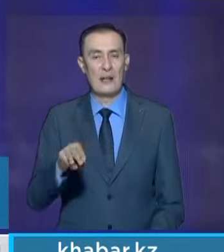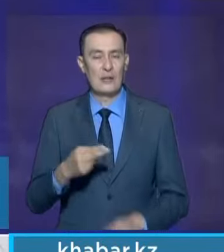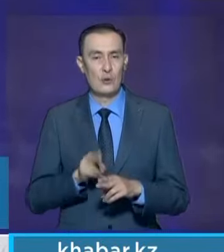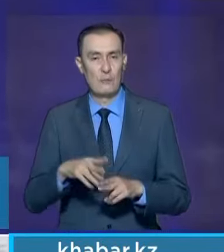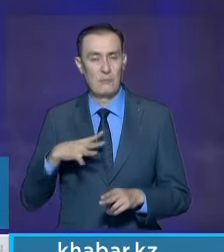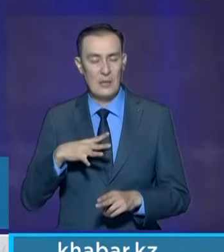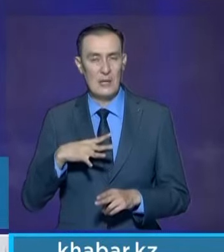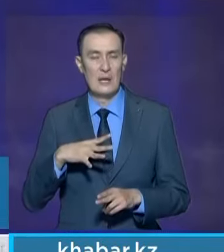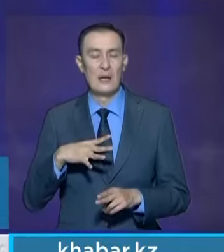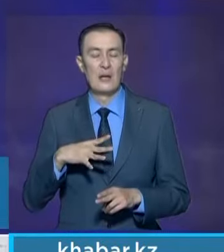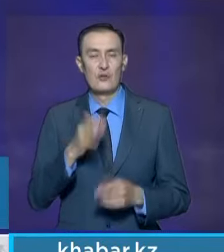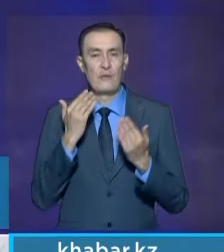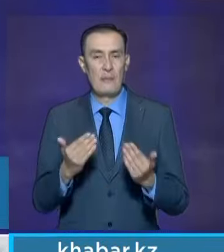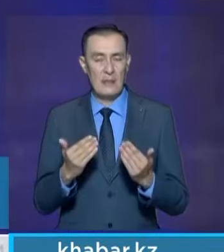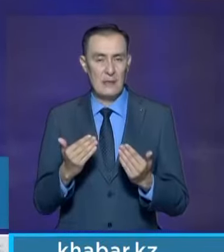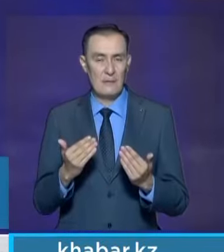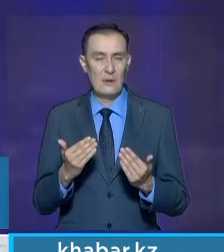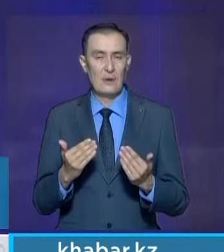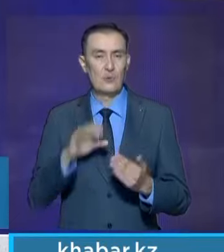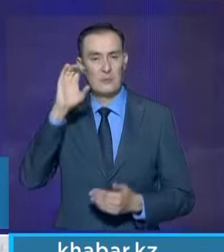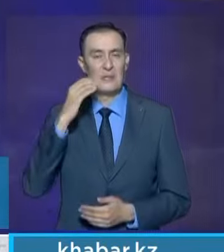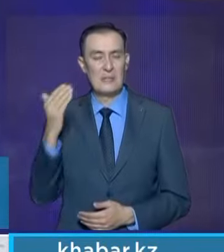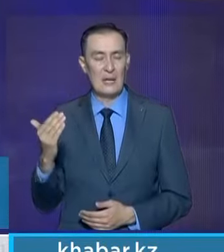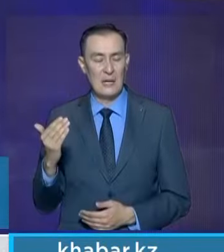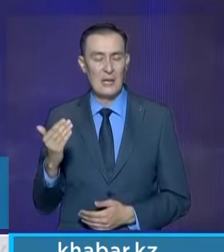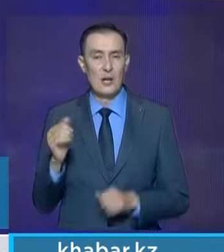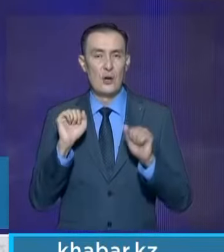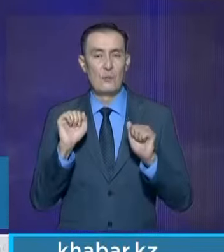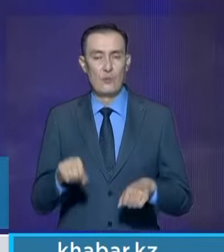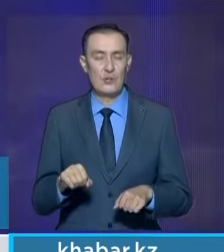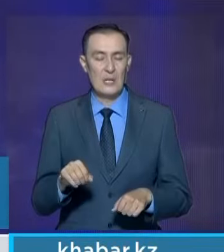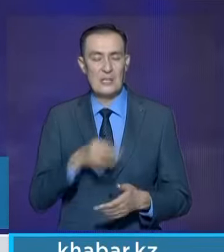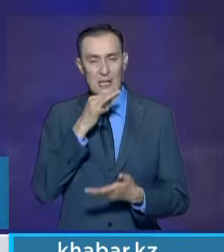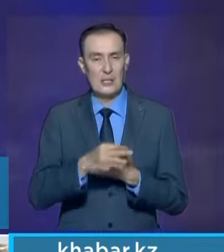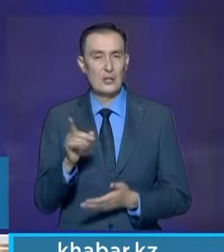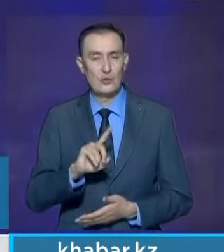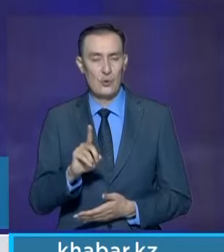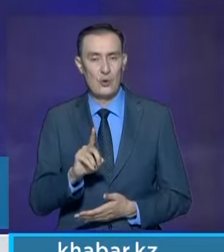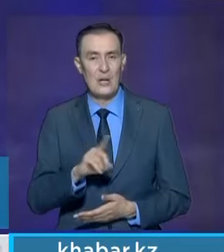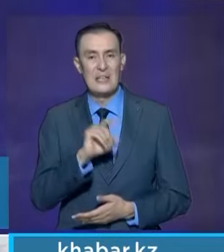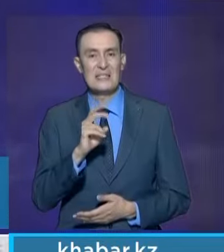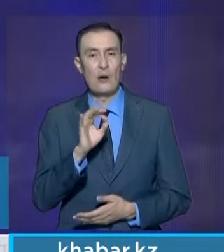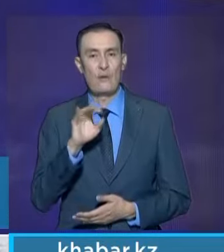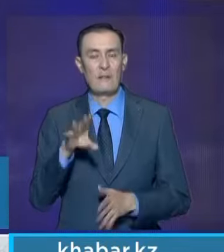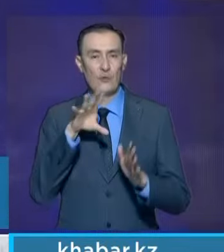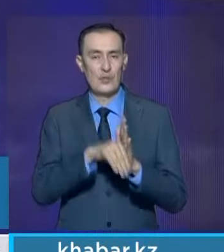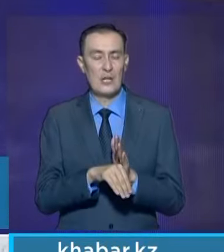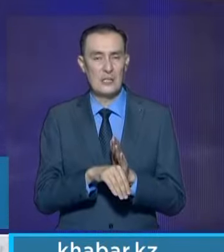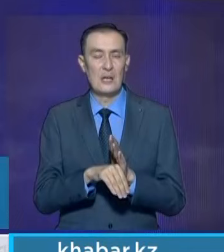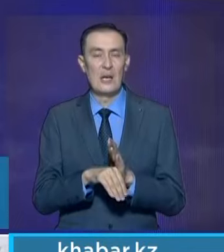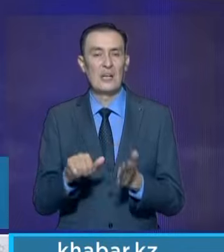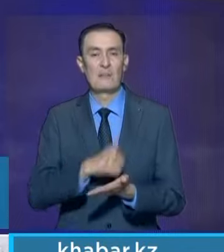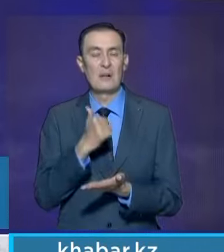стала ярким явлением современного Узбекистана. Можно без преувеличения сказать, что «Заковат» воплощает в себя